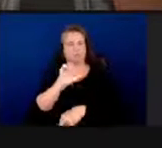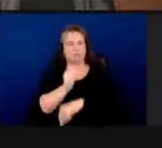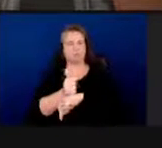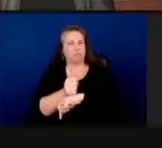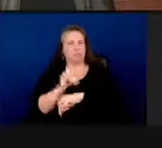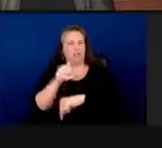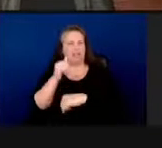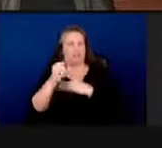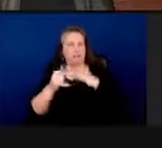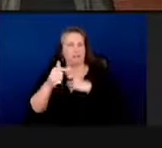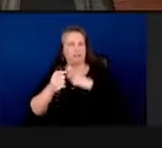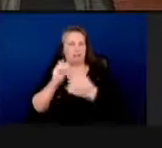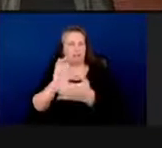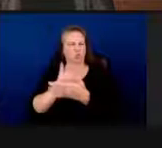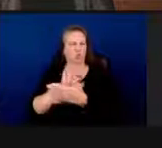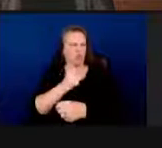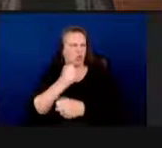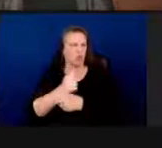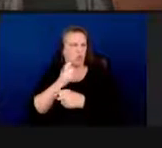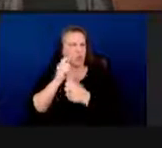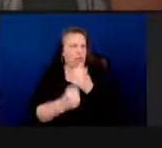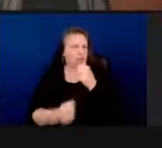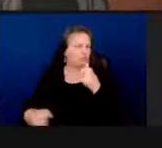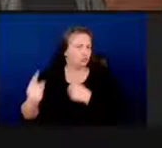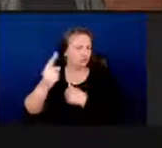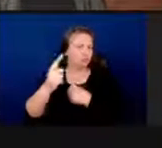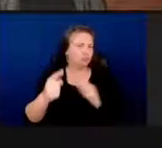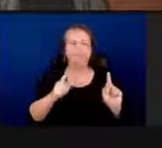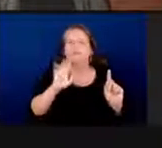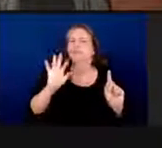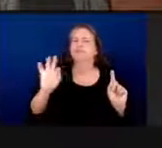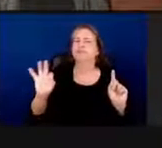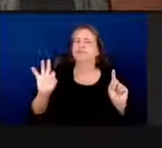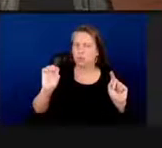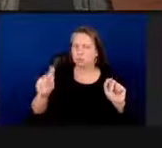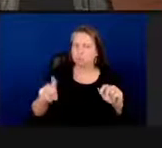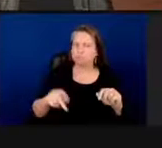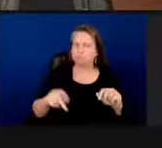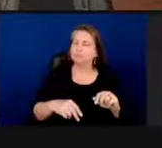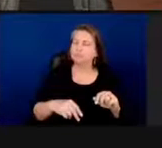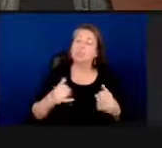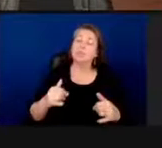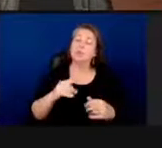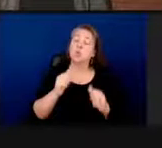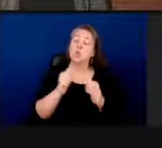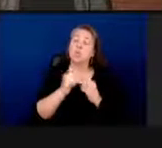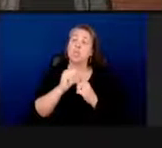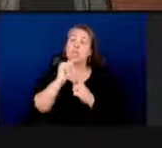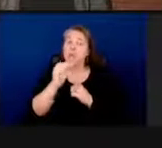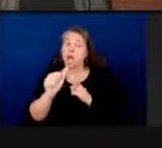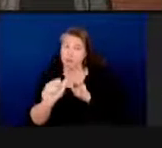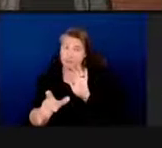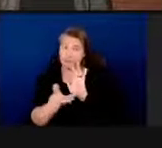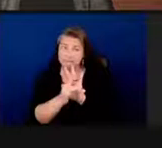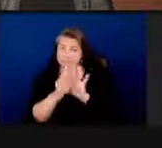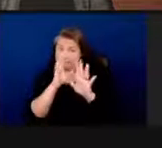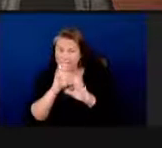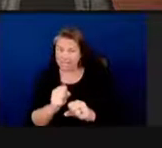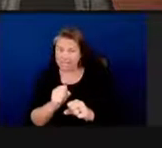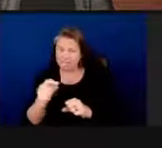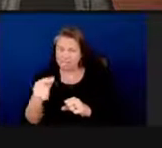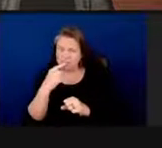ستوضع مع نهاية العام الدراسي الحالي لتطبيق في العام الدراسي الثاني. حسنا، في الأمور